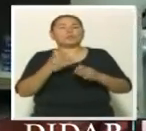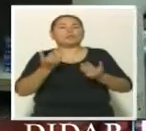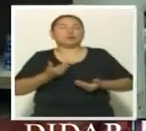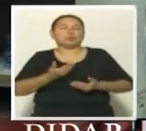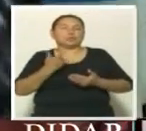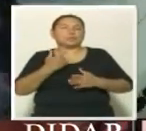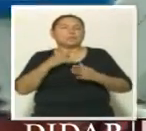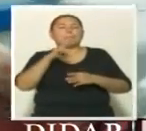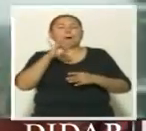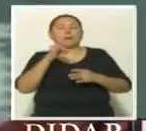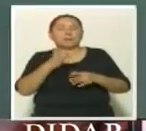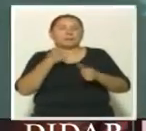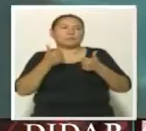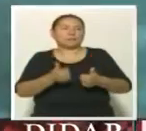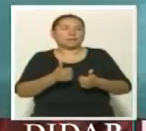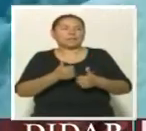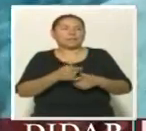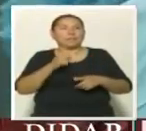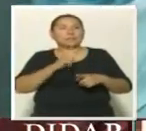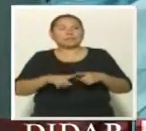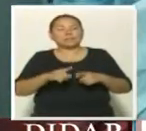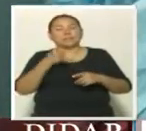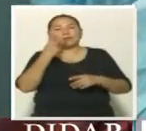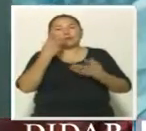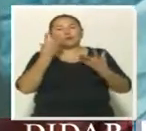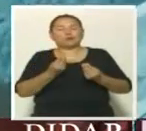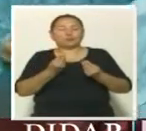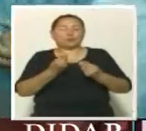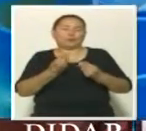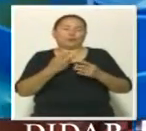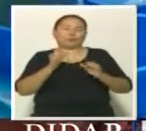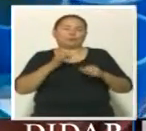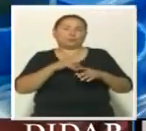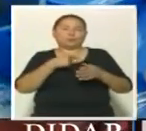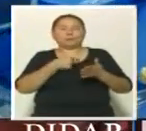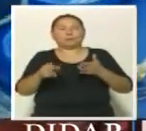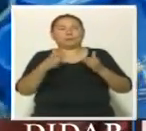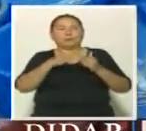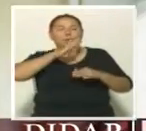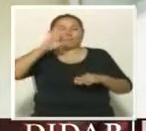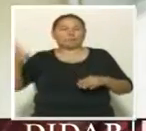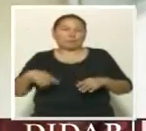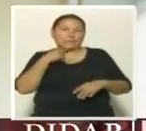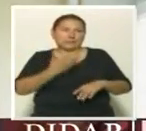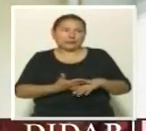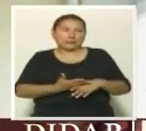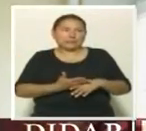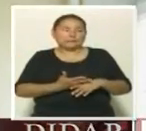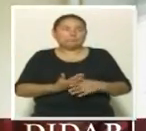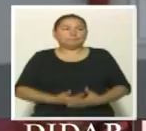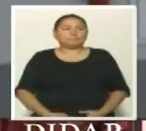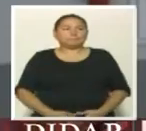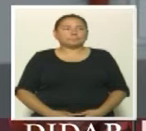тұрақты. Тавиден кейін қалпына келтіру тез жүреді, яғни 2-3 күн емделіп, үйіне оралмақ. Осылайша қалыпты өмірге қайта оралады, дейді